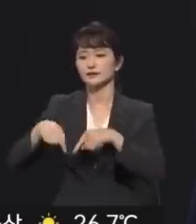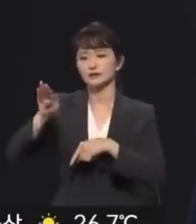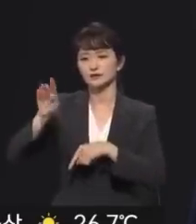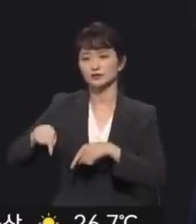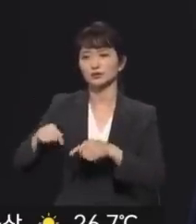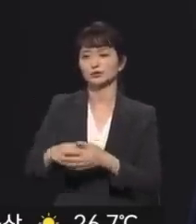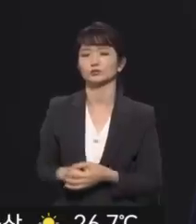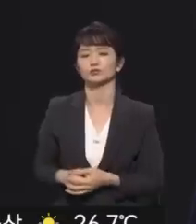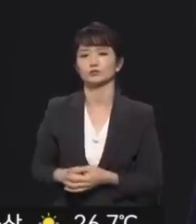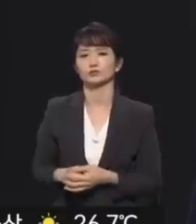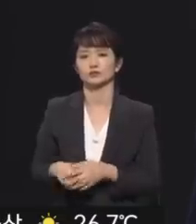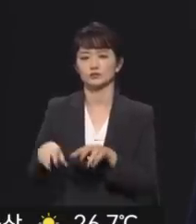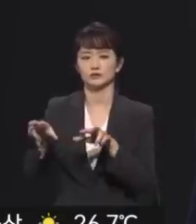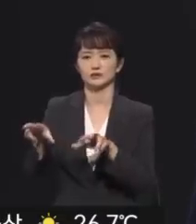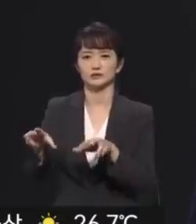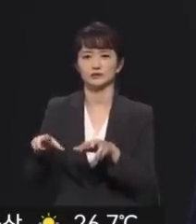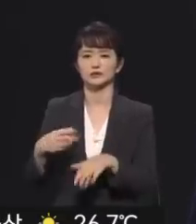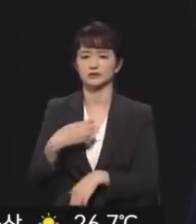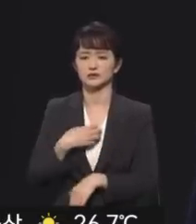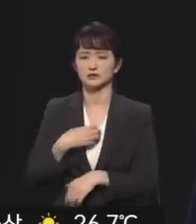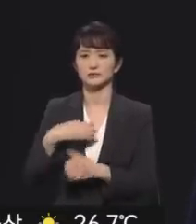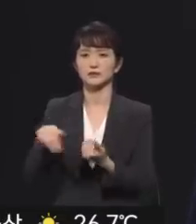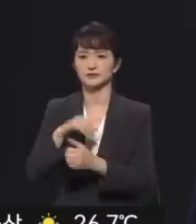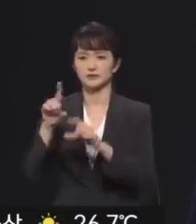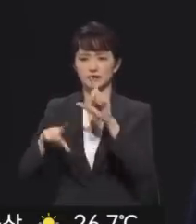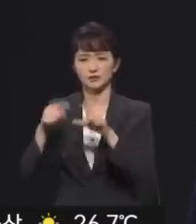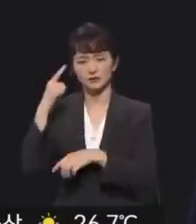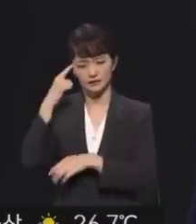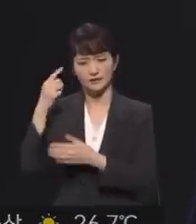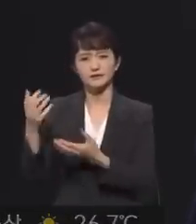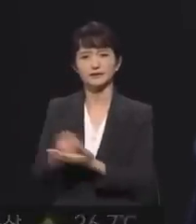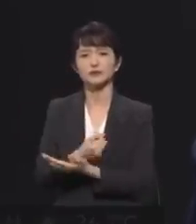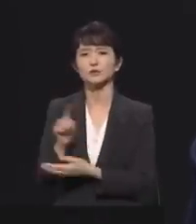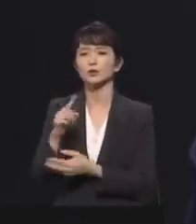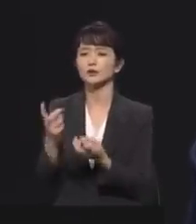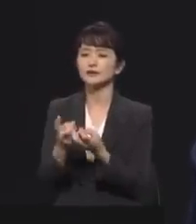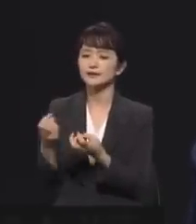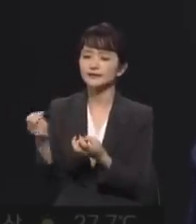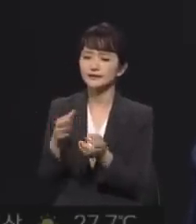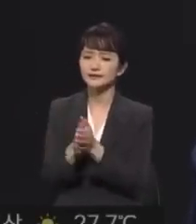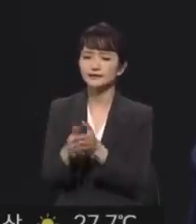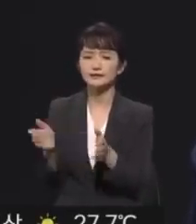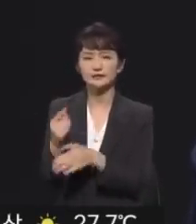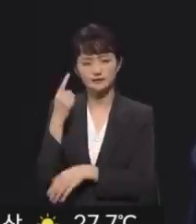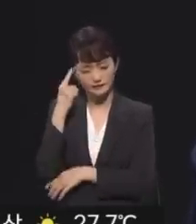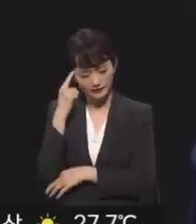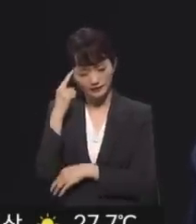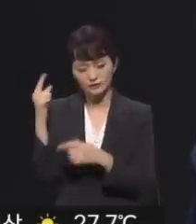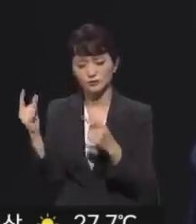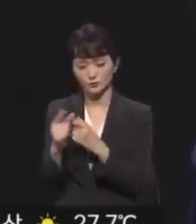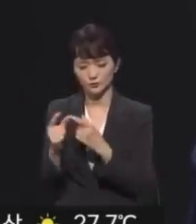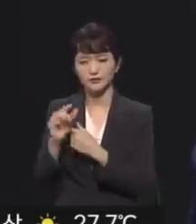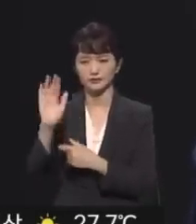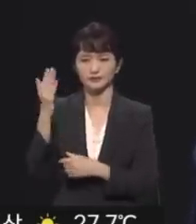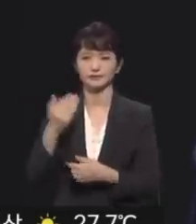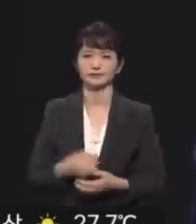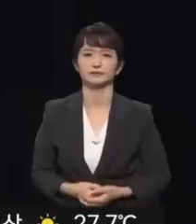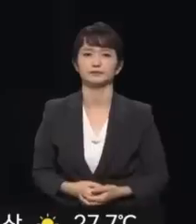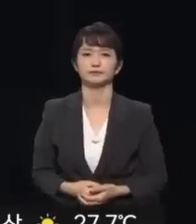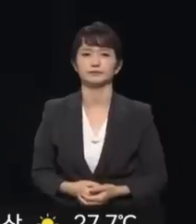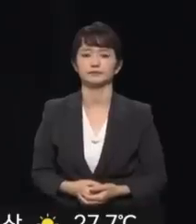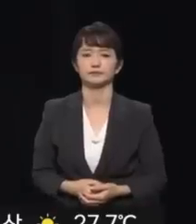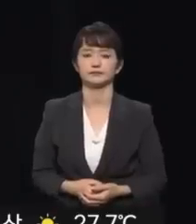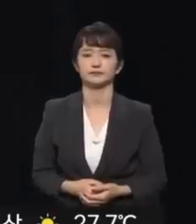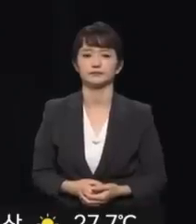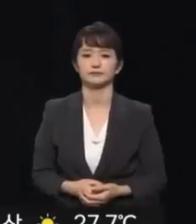창에서 이걸 비상 사태로 우리가 다시 한 번 정말 마음도 생각하고 어떻게 다시 출발할 줄 생각 한다고 봐요 그러면 법원의 판단은 여기까지가 제가 좀